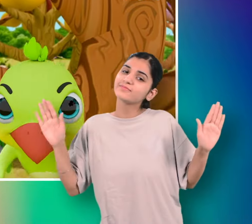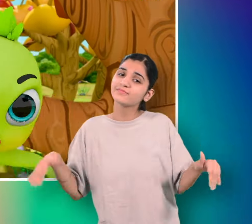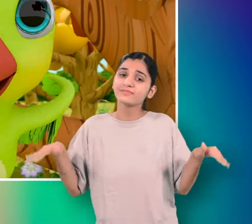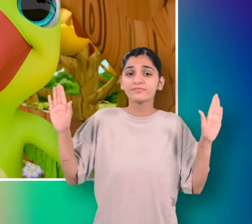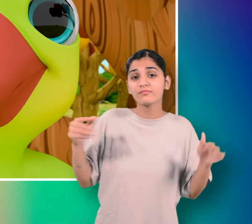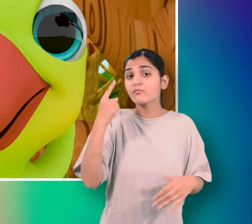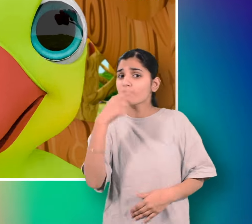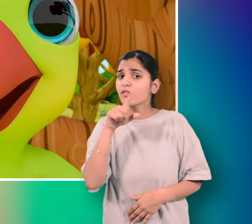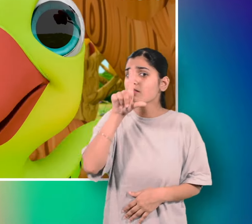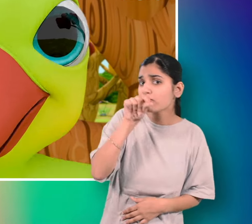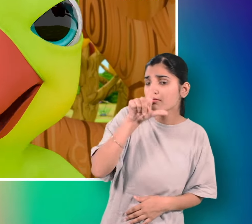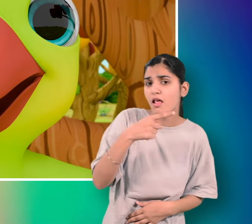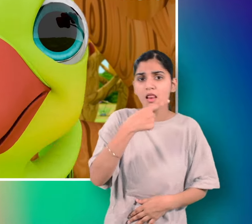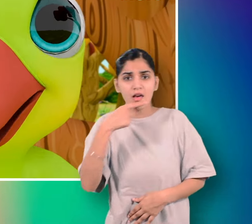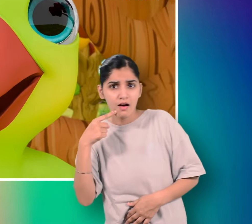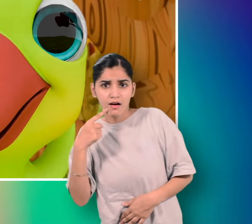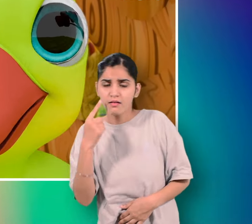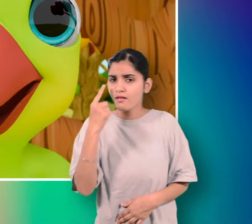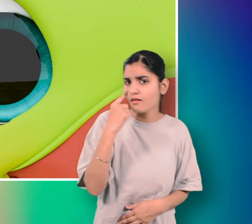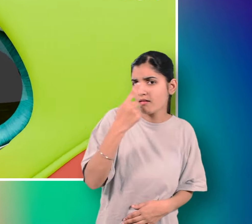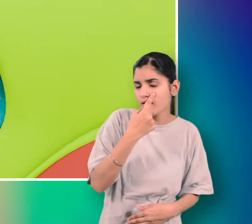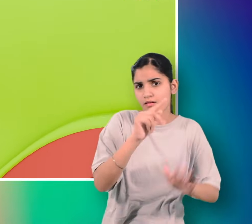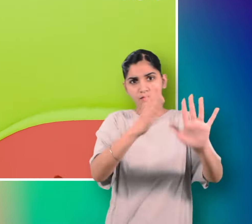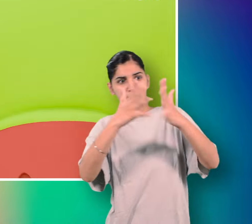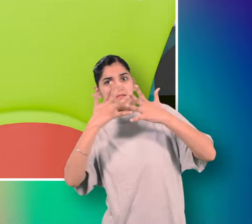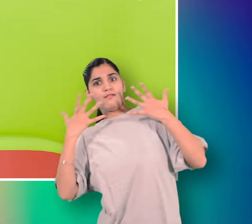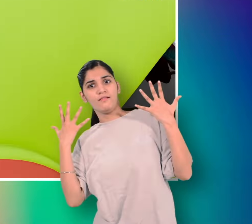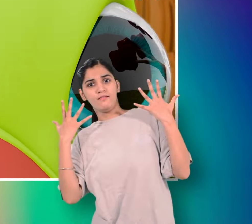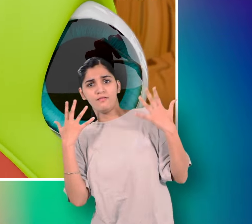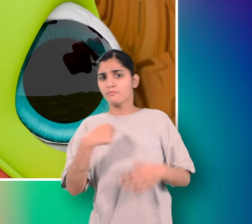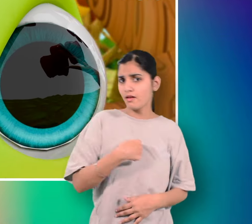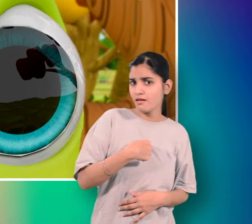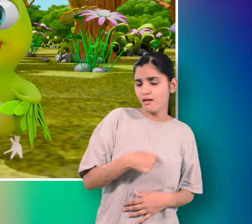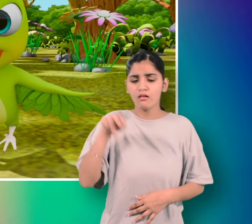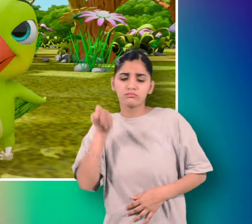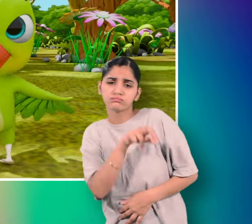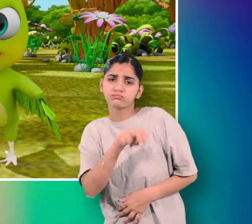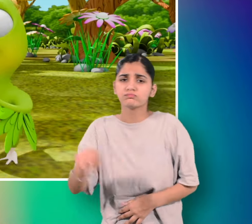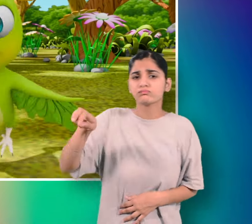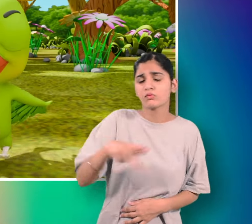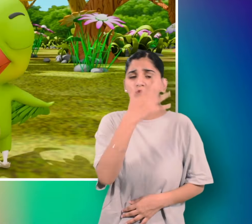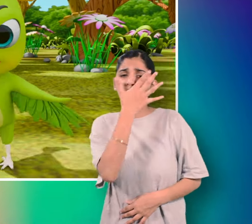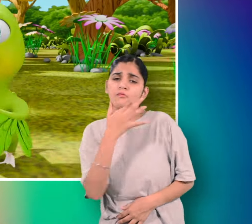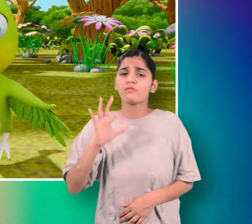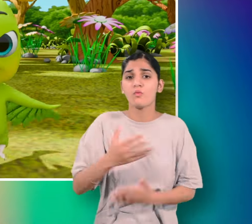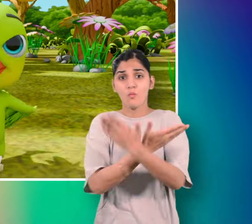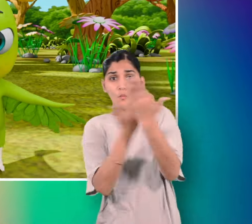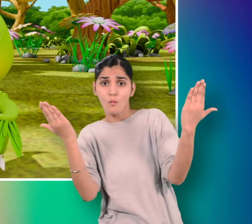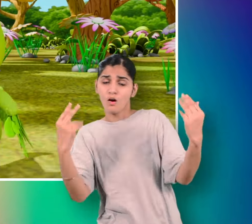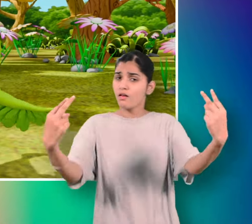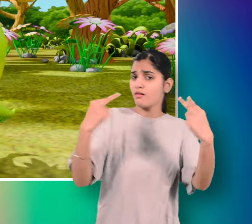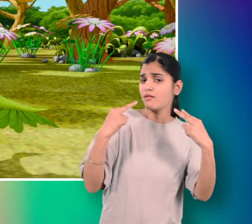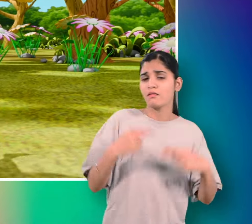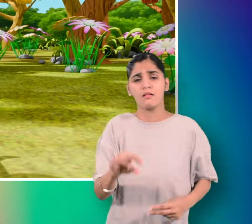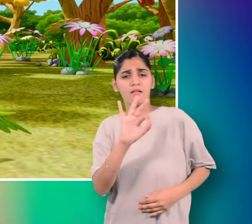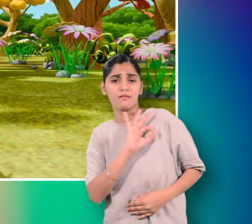हूं चोंट लाल है बड़ी नुकीली आंखें है मेरी चमकीली चाल है मेरी बड़ी निराली